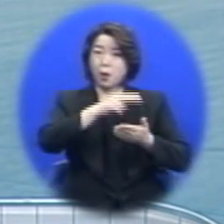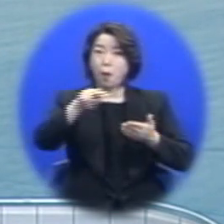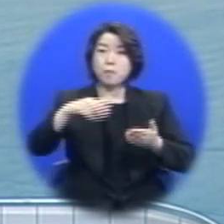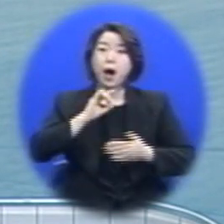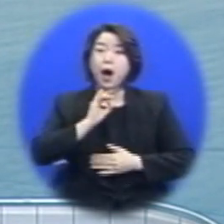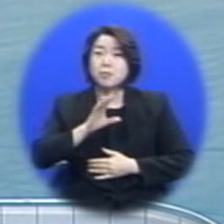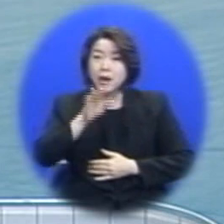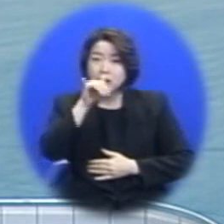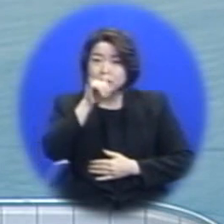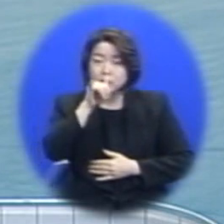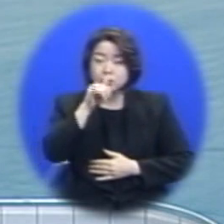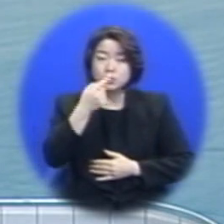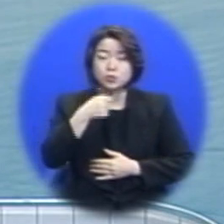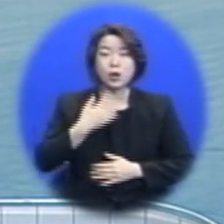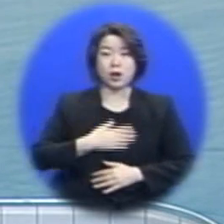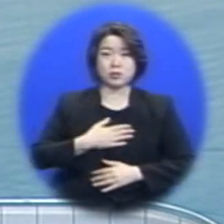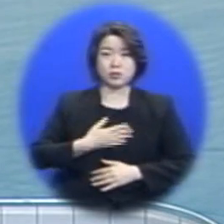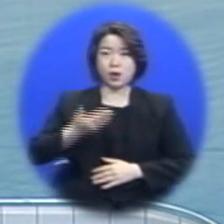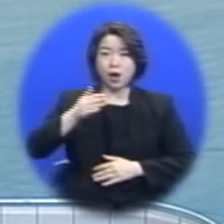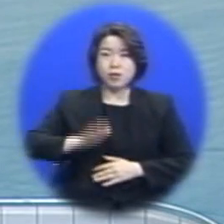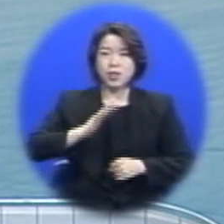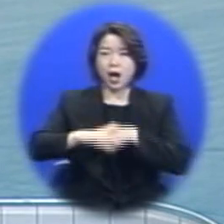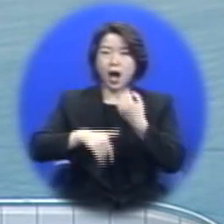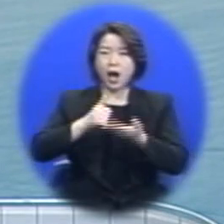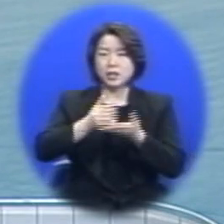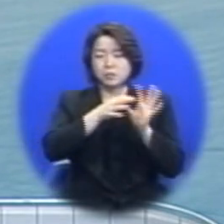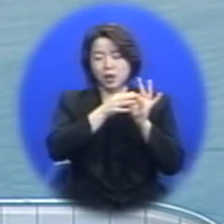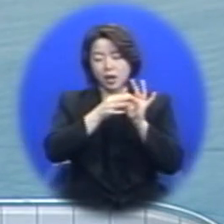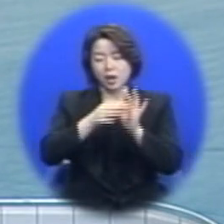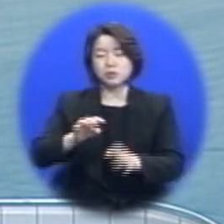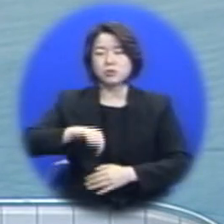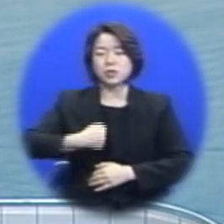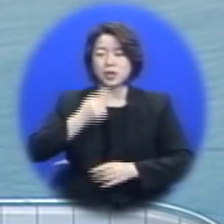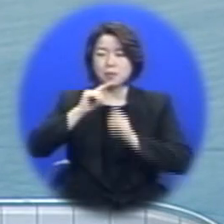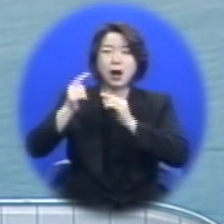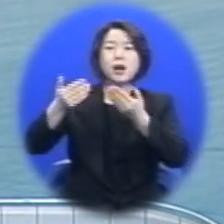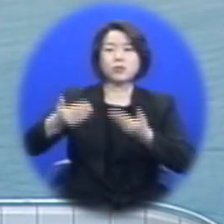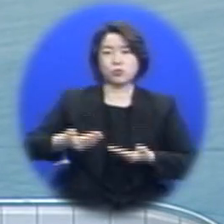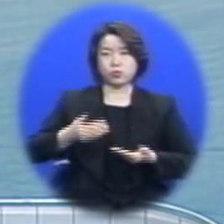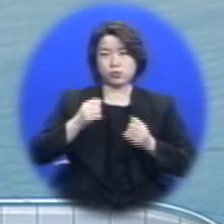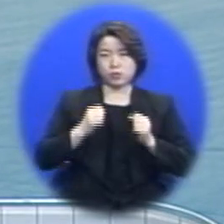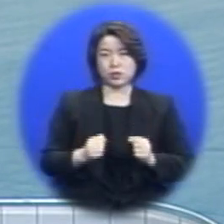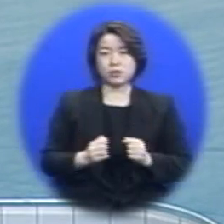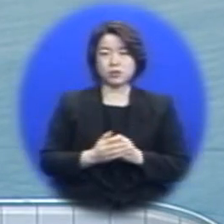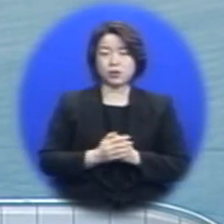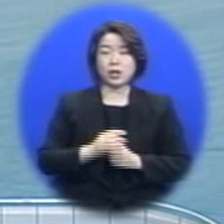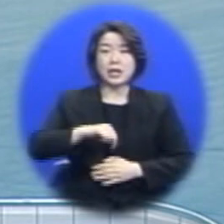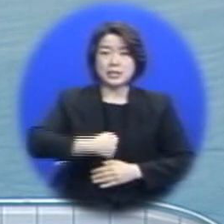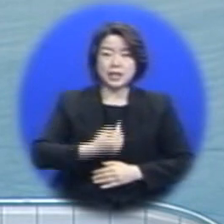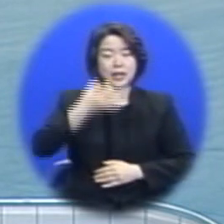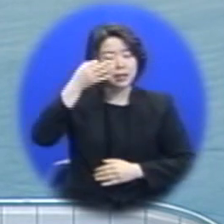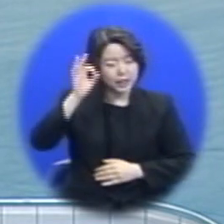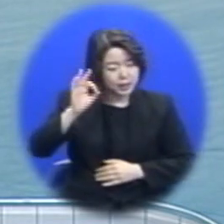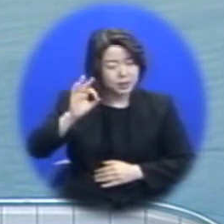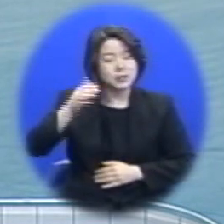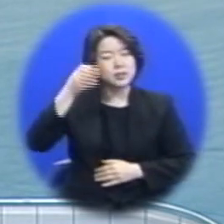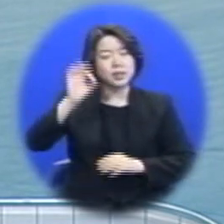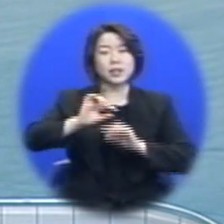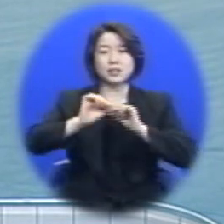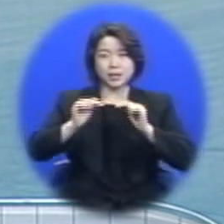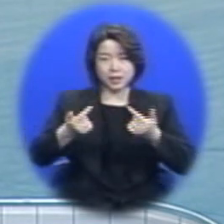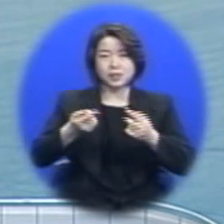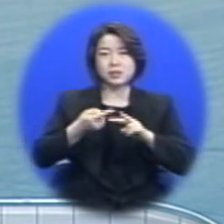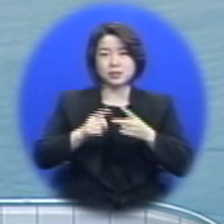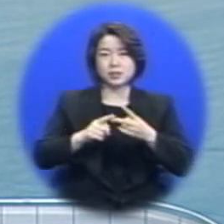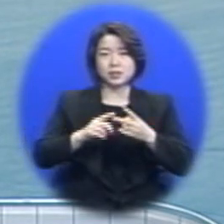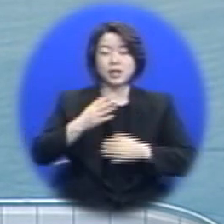줄 알았는데 하나님께서 자기에게 계속해서 말씀하고 계셨던 것입니다. 자기가 깨닫든지 깨닫지 못하든지